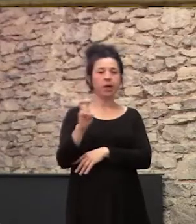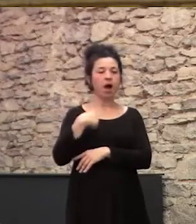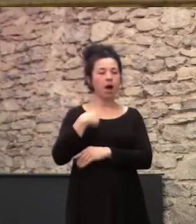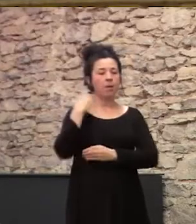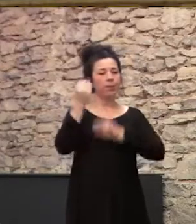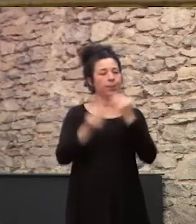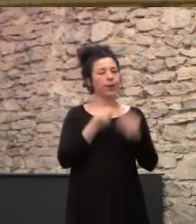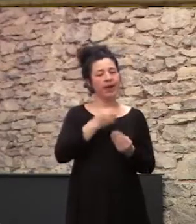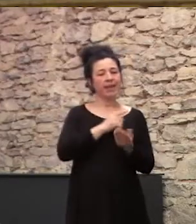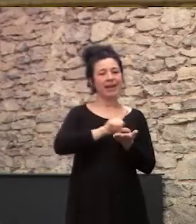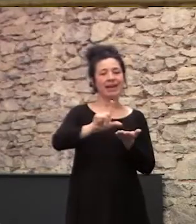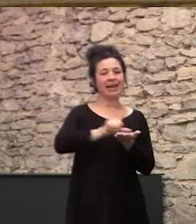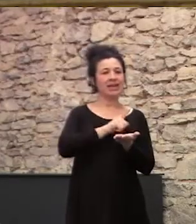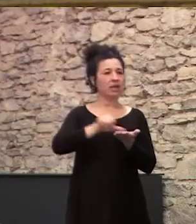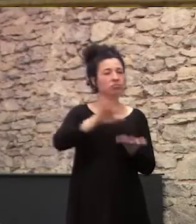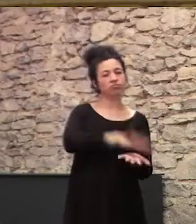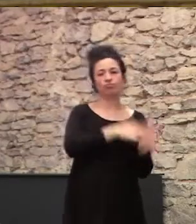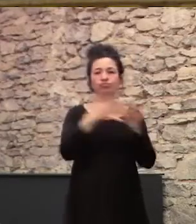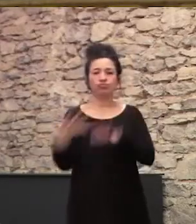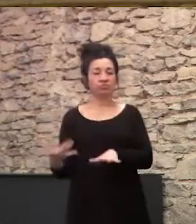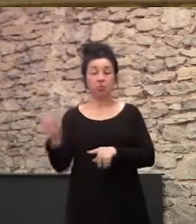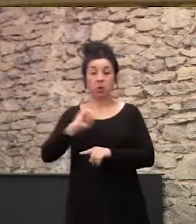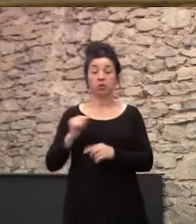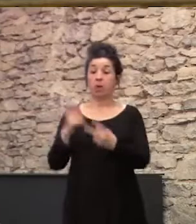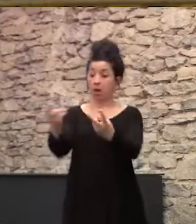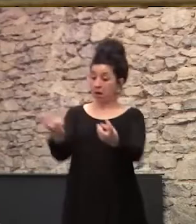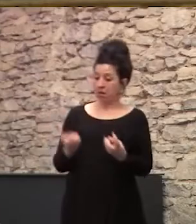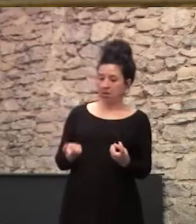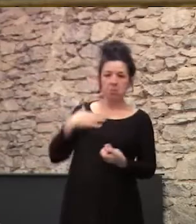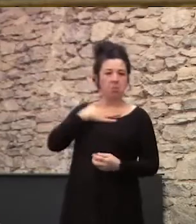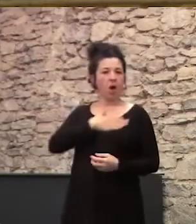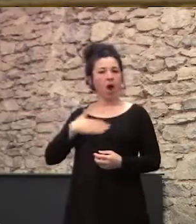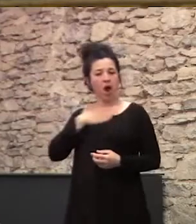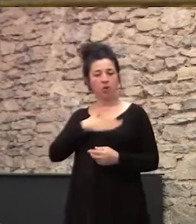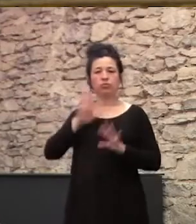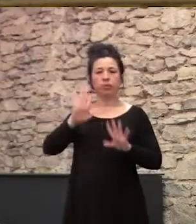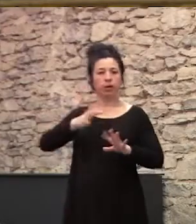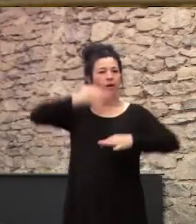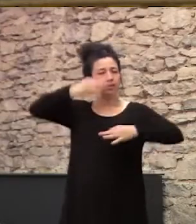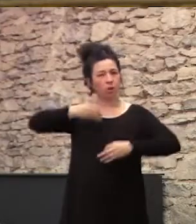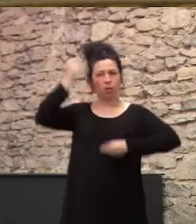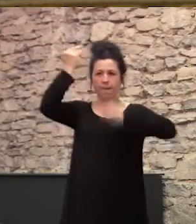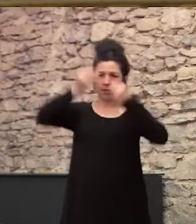egingo dut ba, etorri derenean oso gustora hartu dut, baina